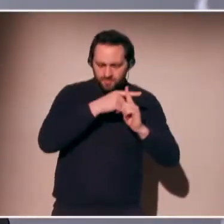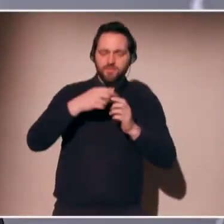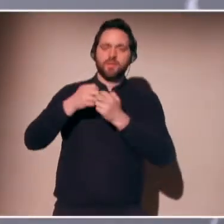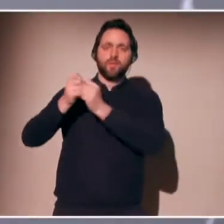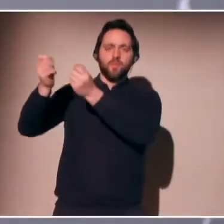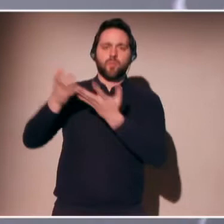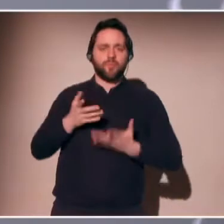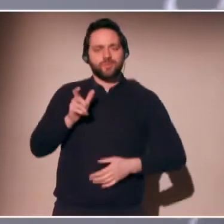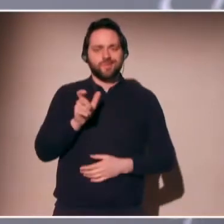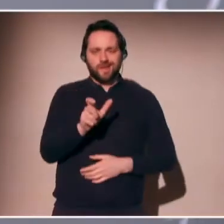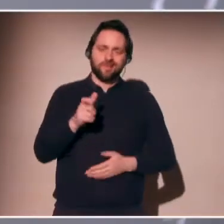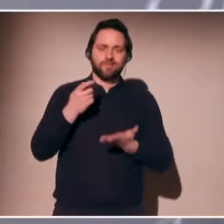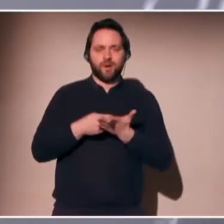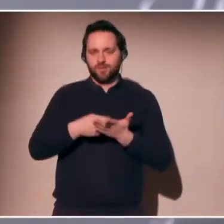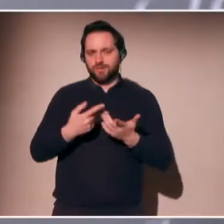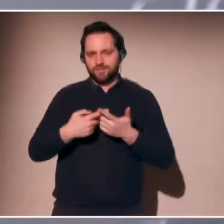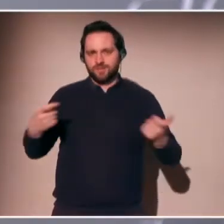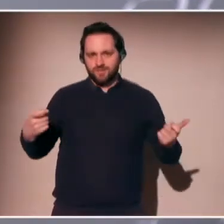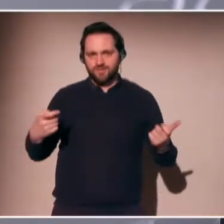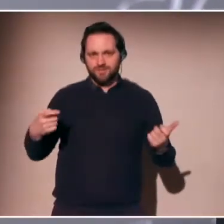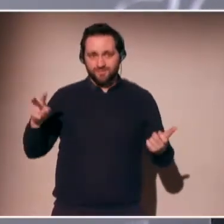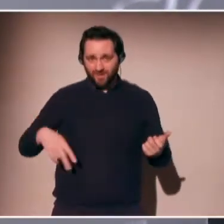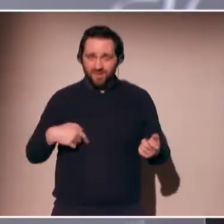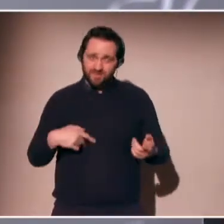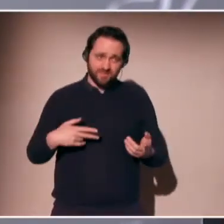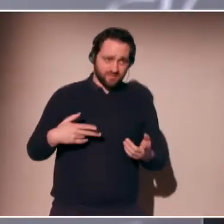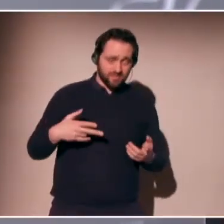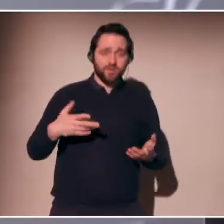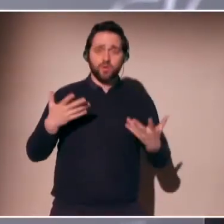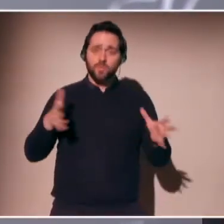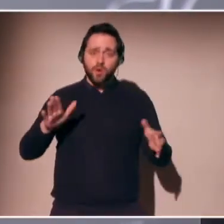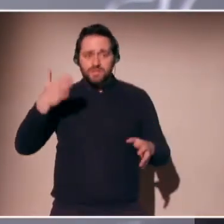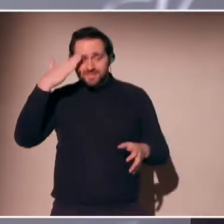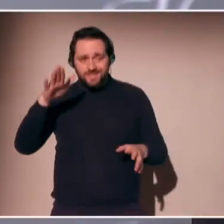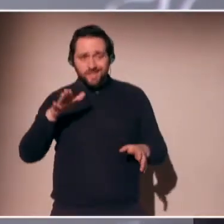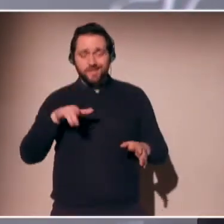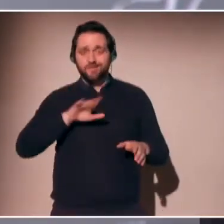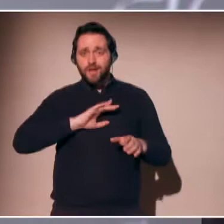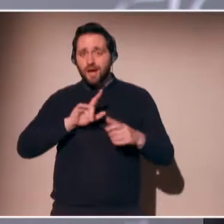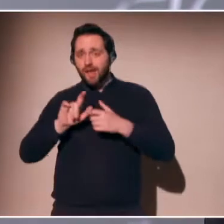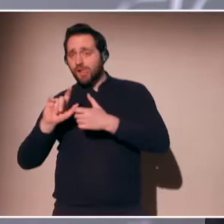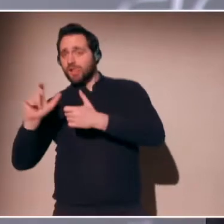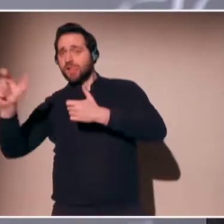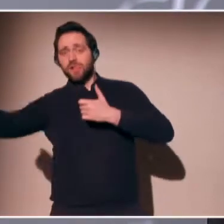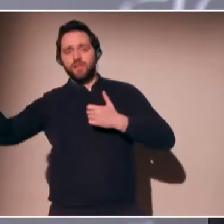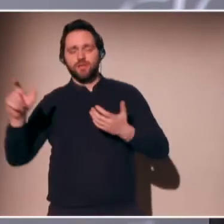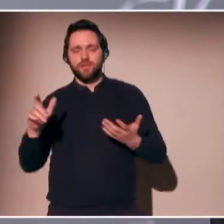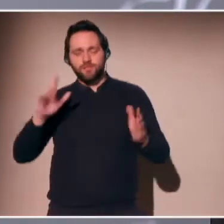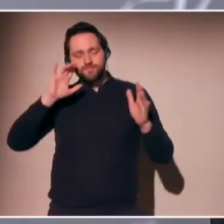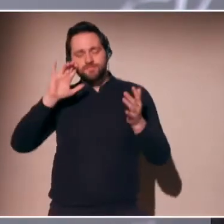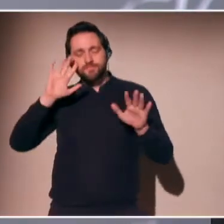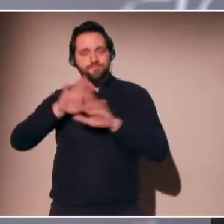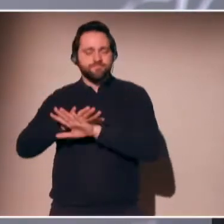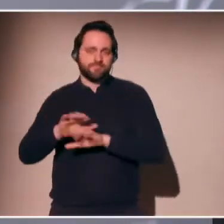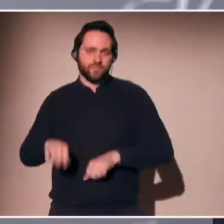possibilité de savoir si oui ou non vous avez été négativement impacté est extrêmement difficile à obtenir. Alors,